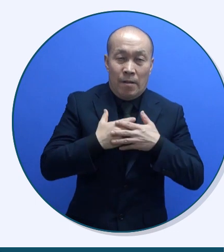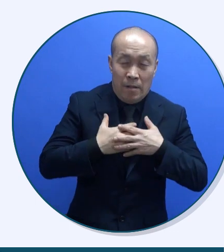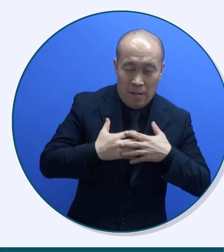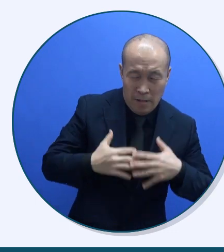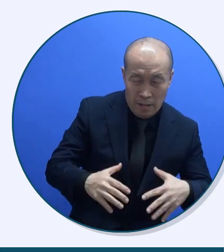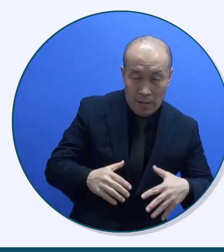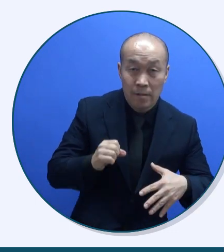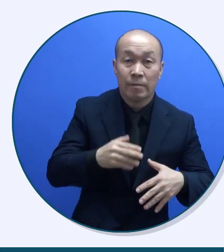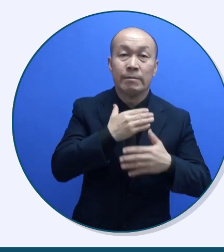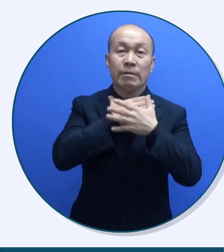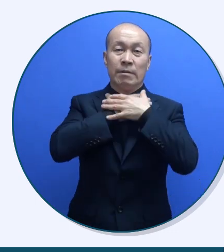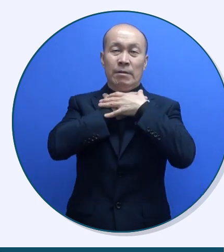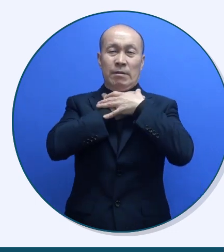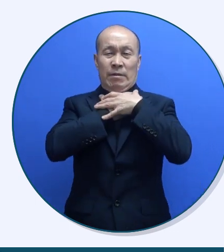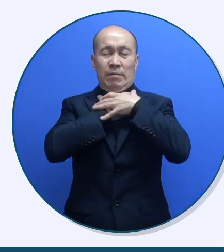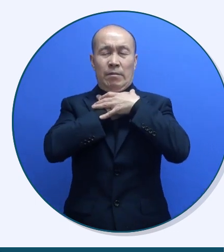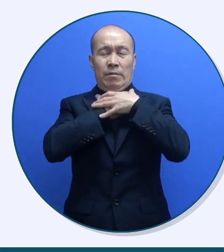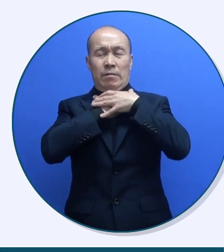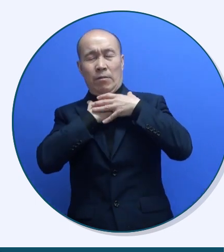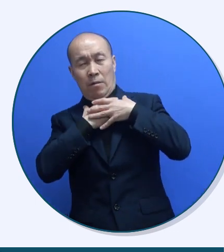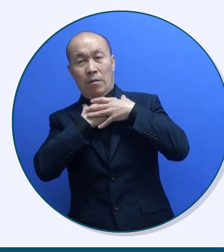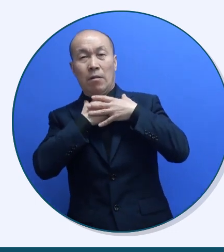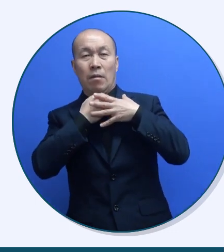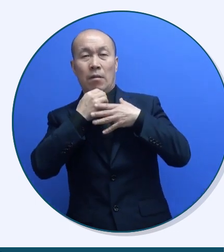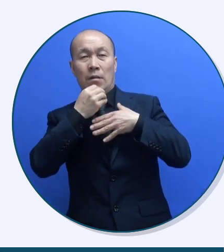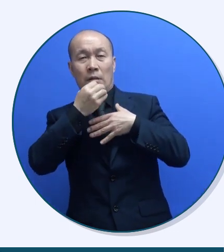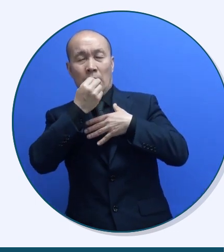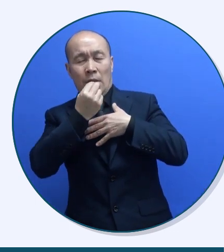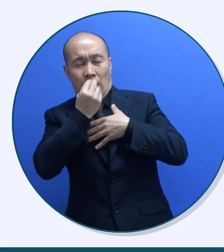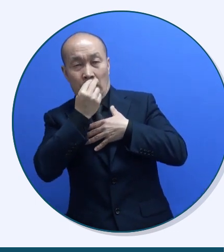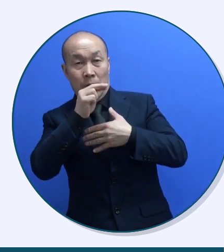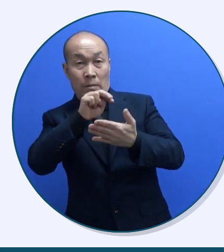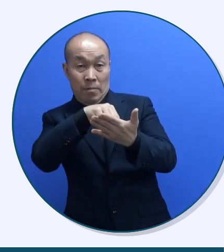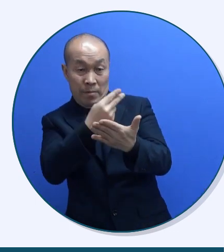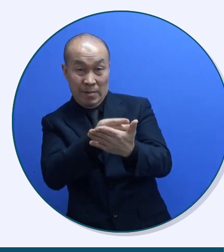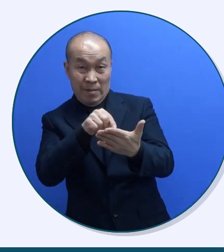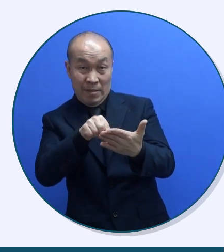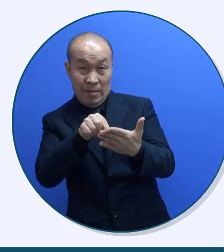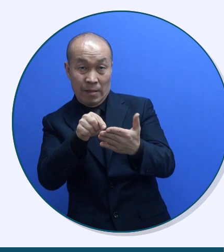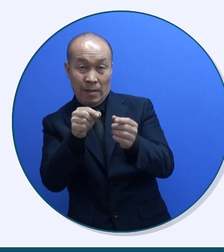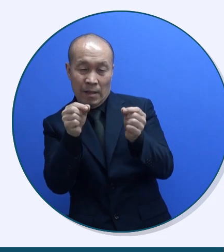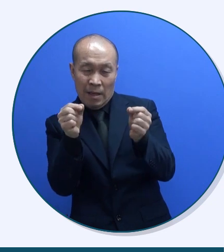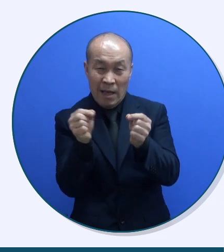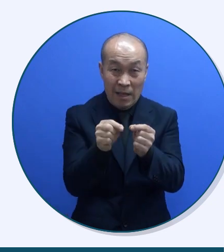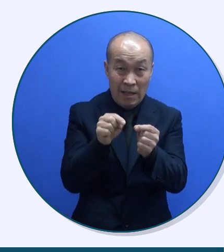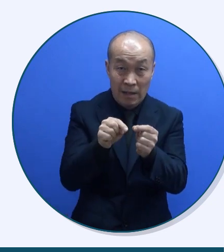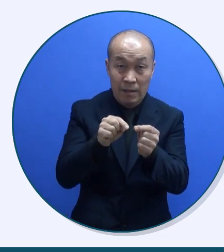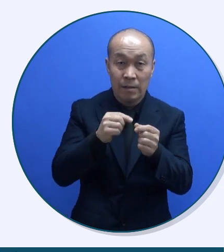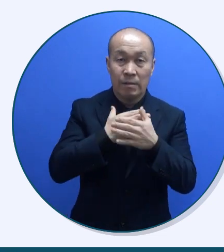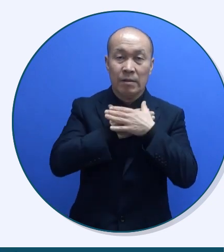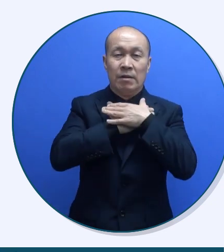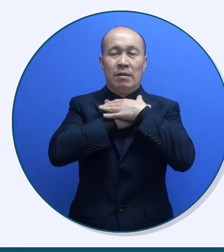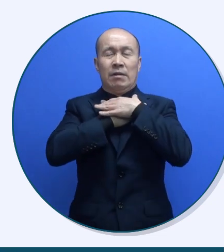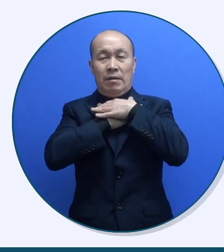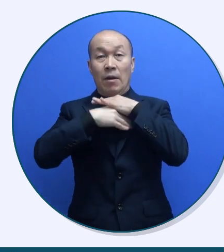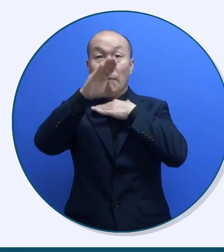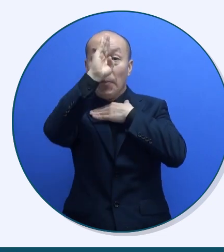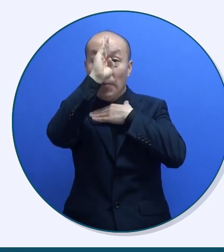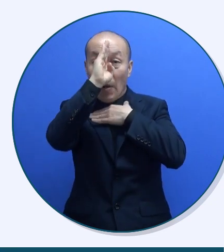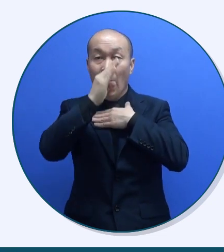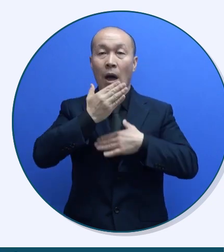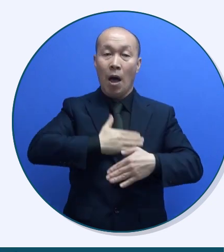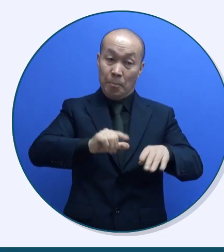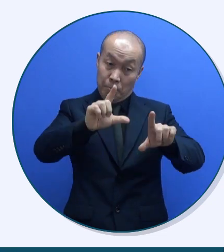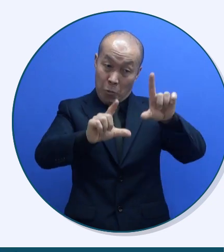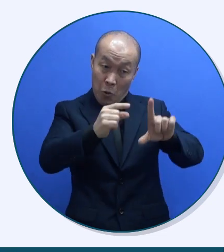반면에 축 늘어지거나 심정지 호흡을 하고 있거나 쓰러지고 난 후 짧게 경련을 하는 것 또한 심정지의 증상일